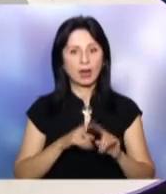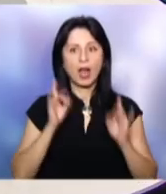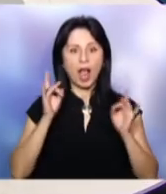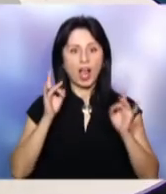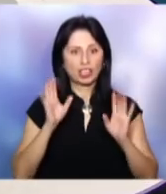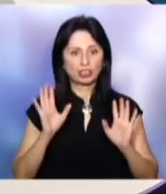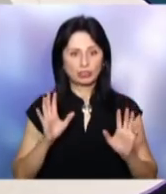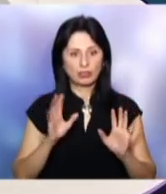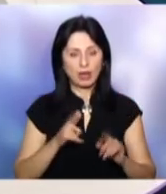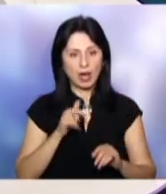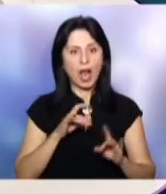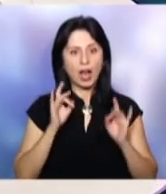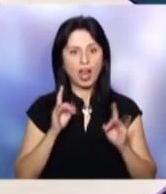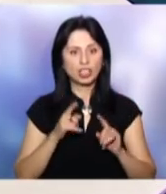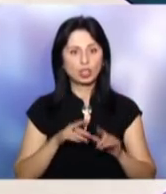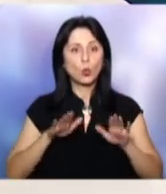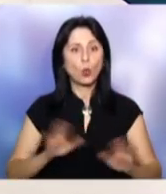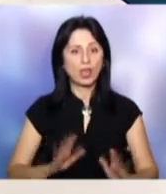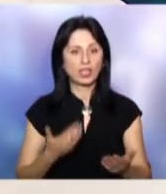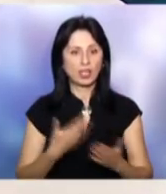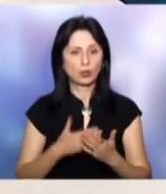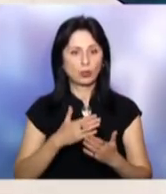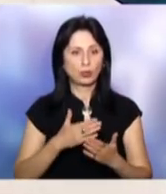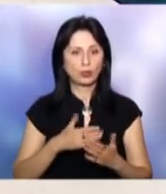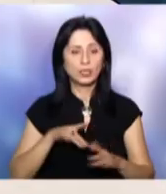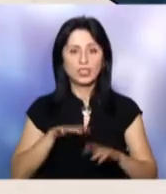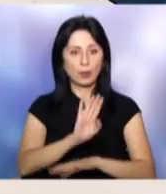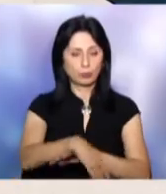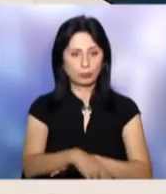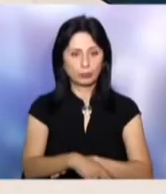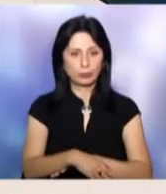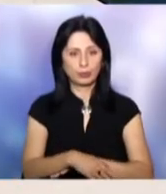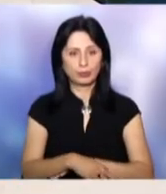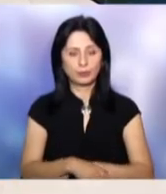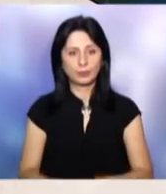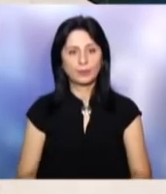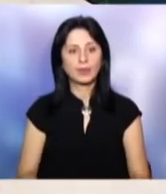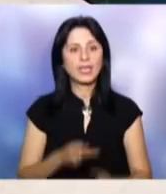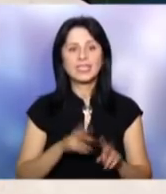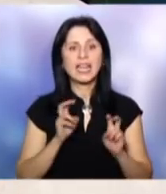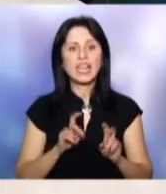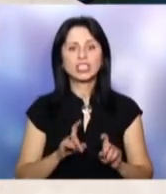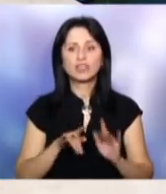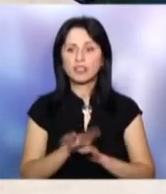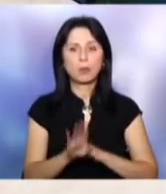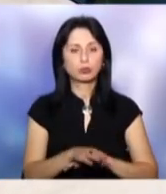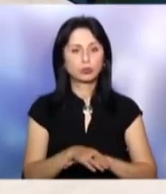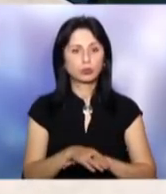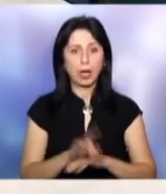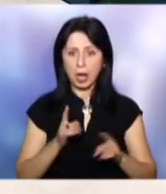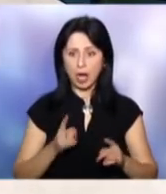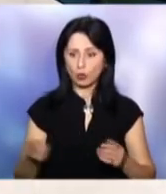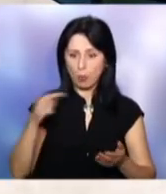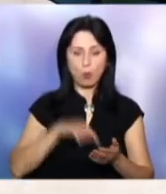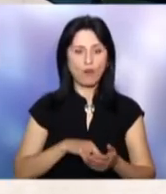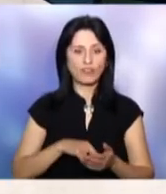განგაში, მაგრამ განგაში უადგილო გარემოში და უადგილო დროს. ეს რას ნიშნავს? ანუ რატომ